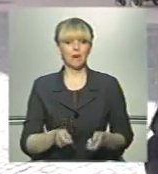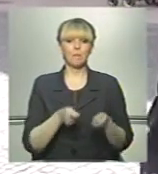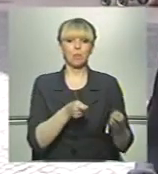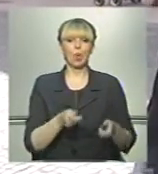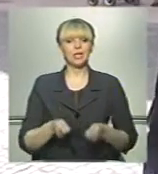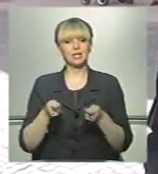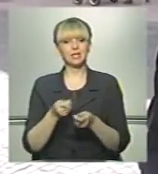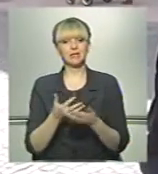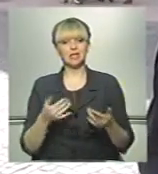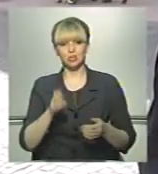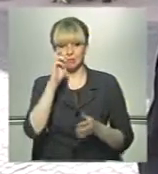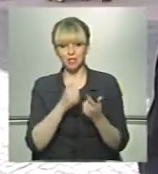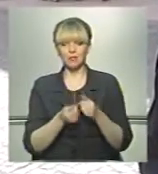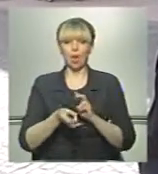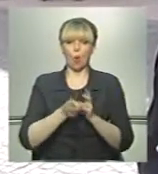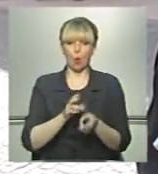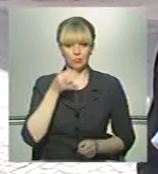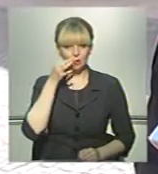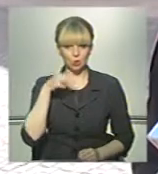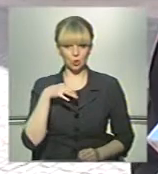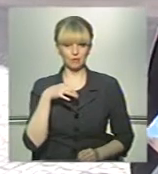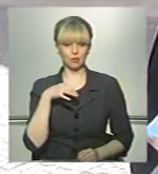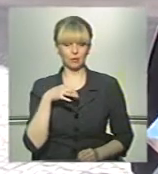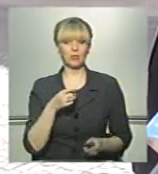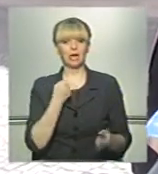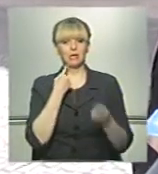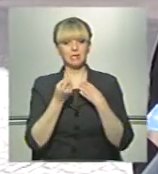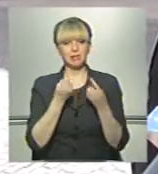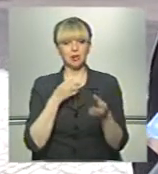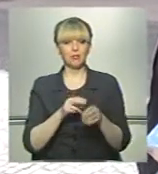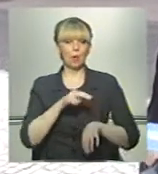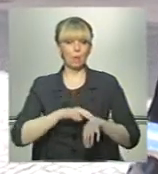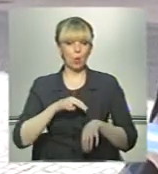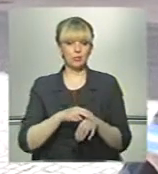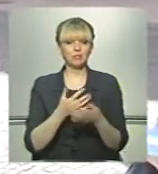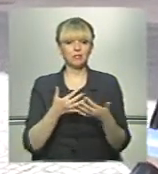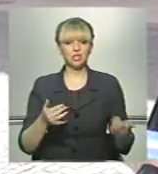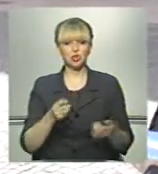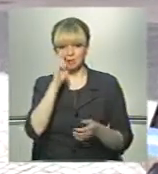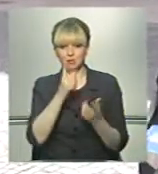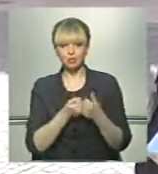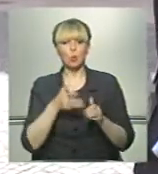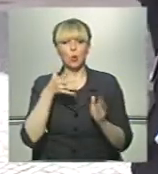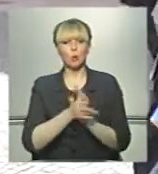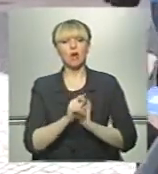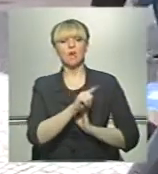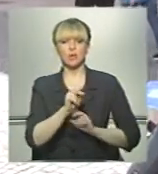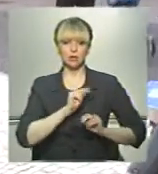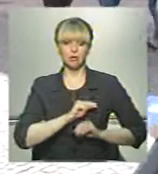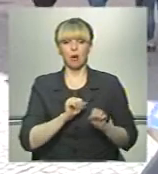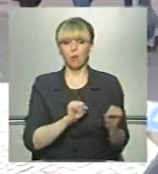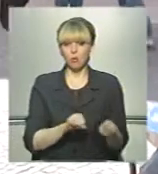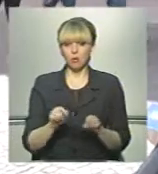в інші держави на обмін досвідом. Спілкуватися з поліцейськими інших країн, щоб розуміти, як вони працюють,